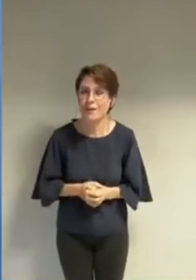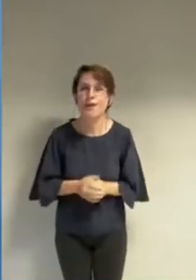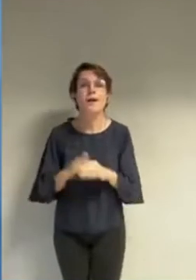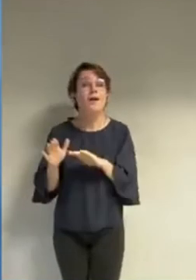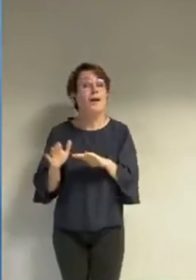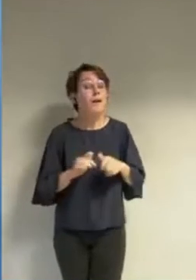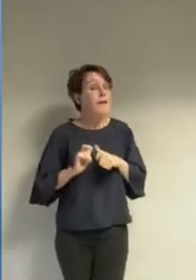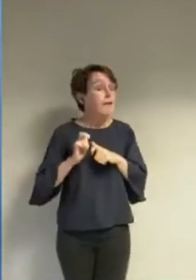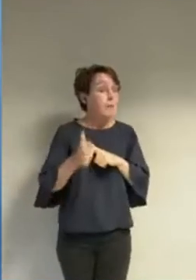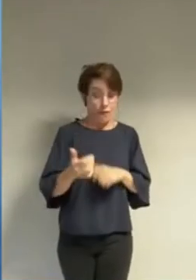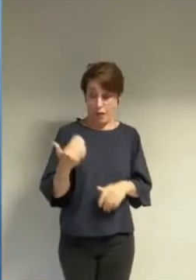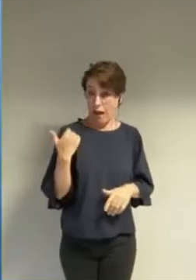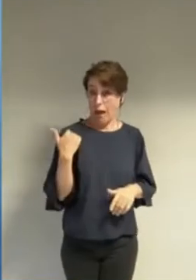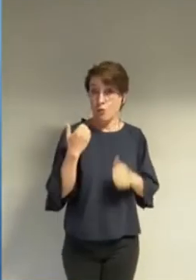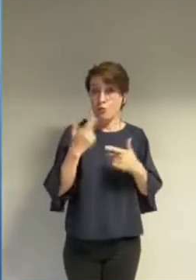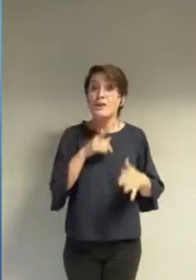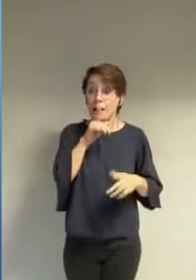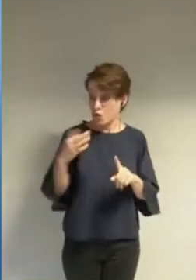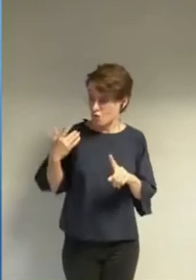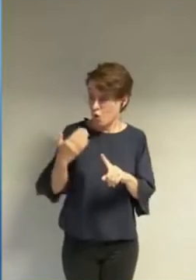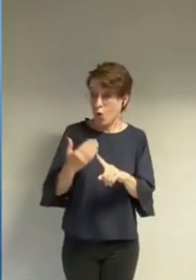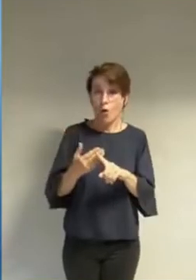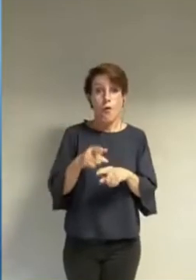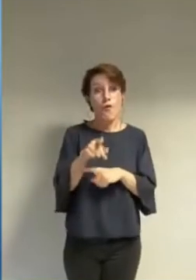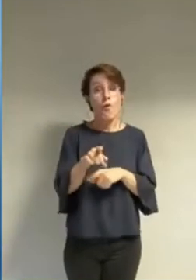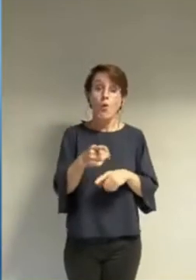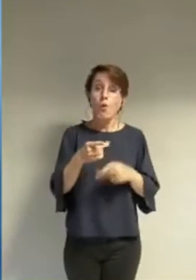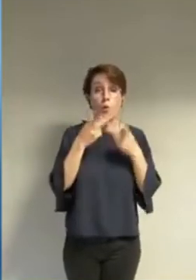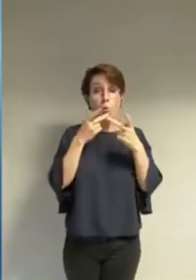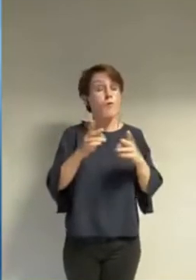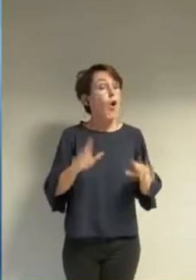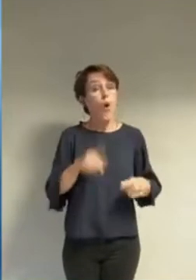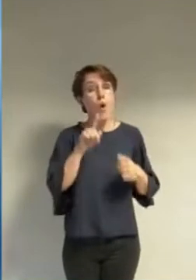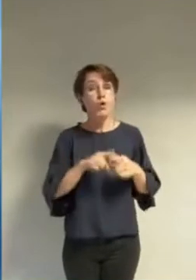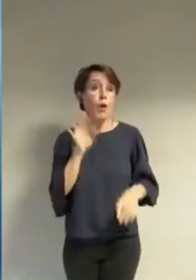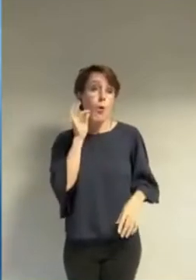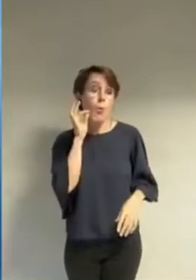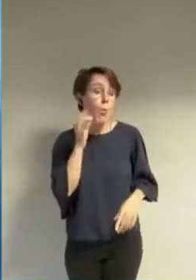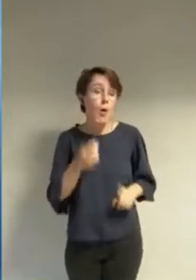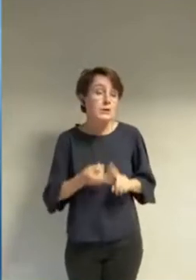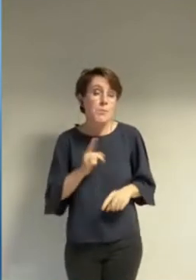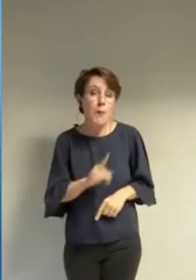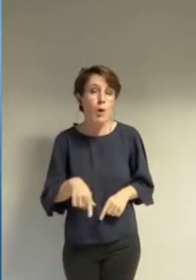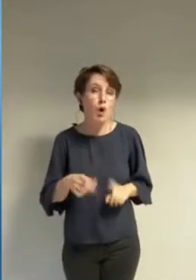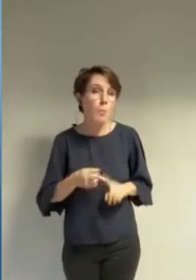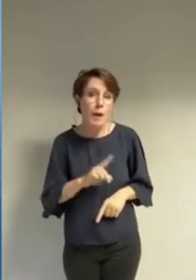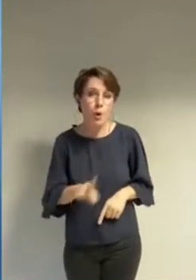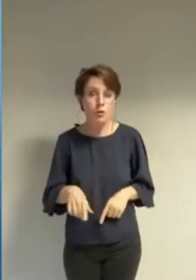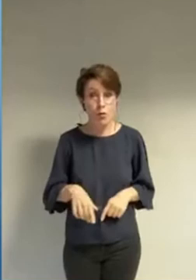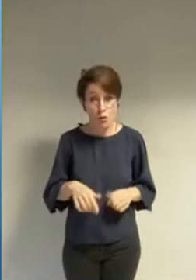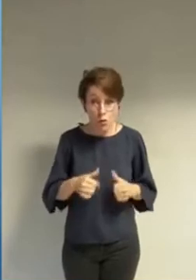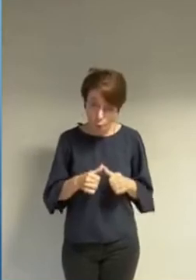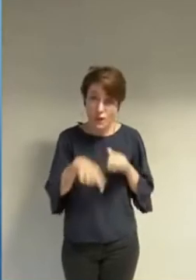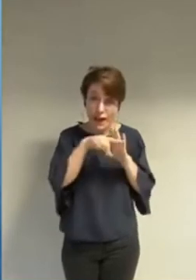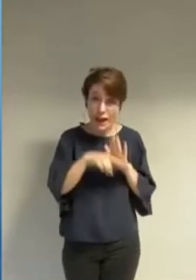terminé, c'est ces derniers jours, par le non-sujet. On discute d'un non-sujet et vous changez le règlement des piscines pour